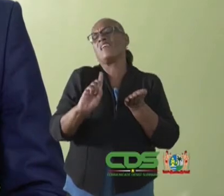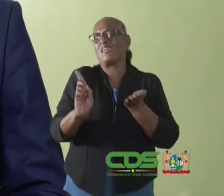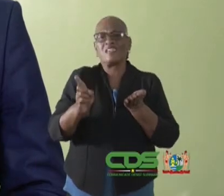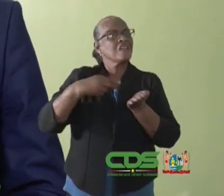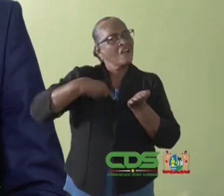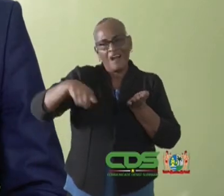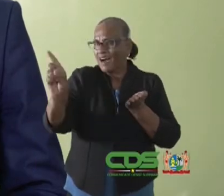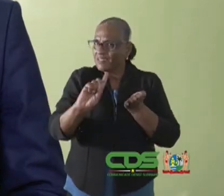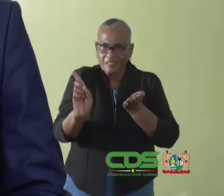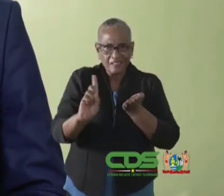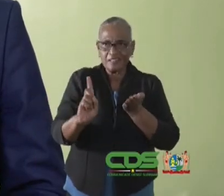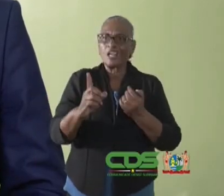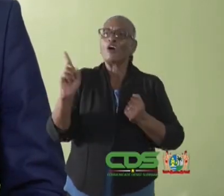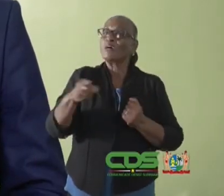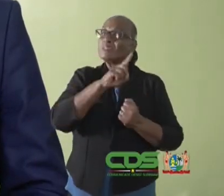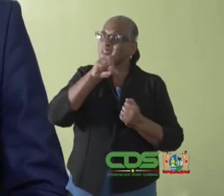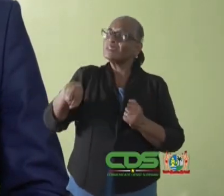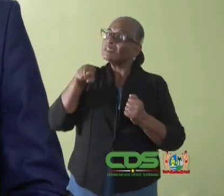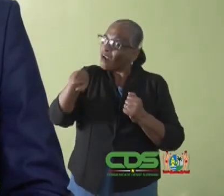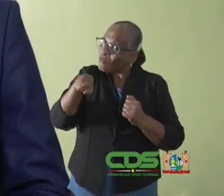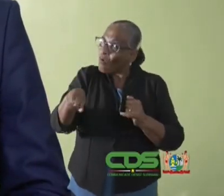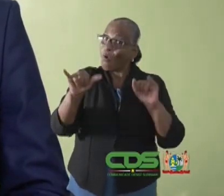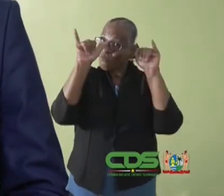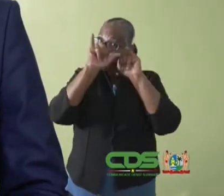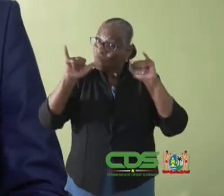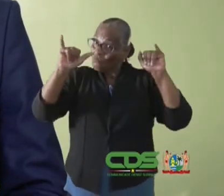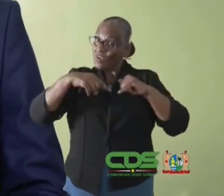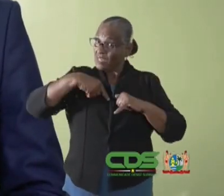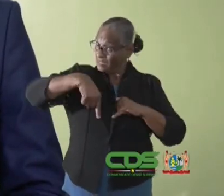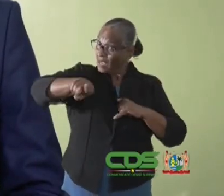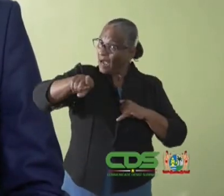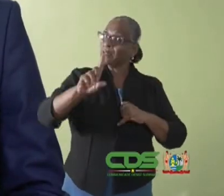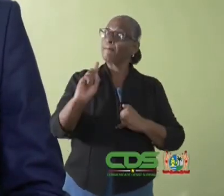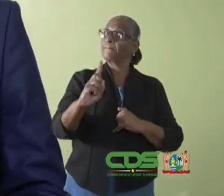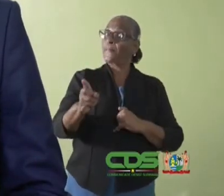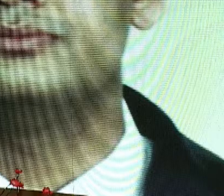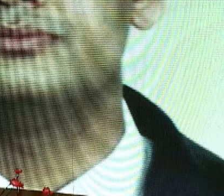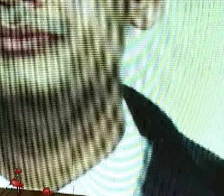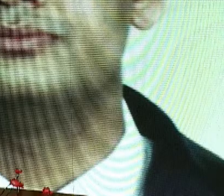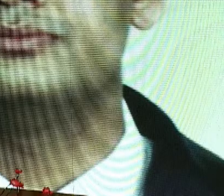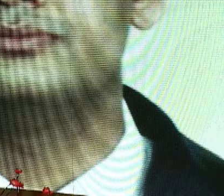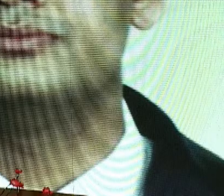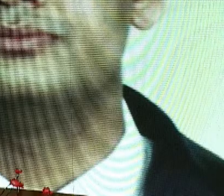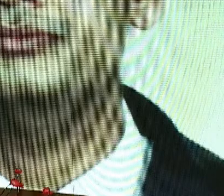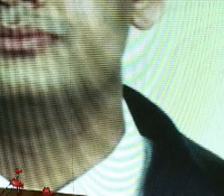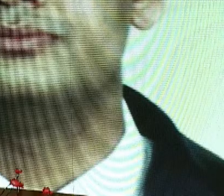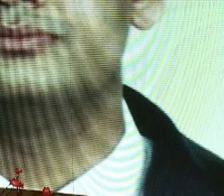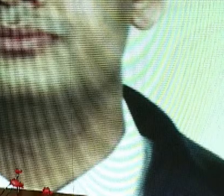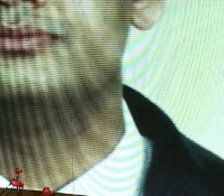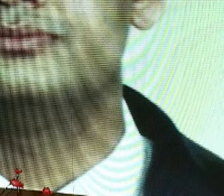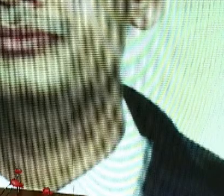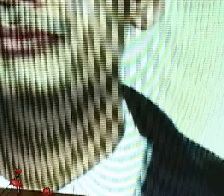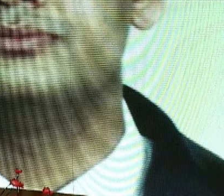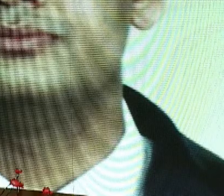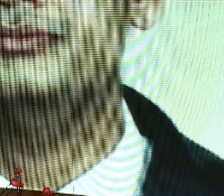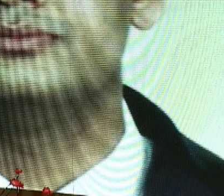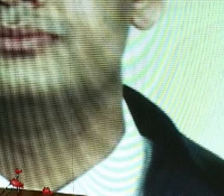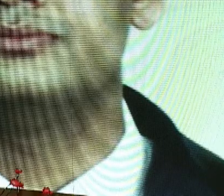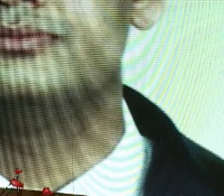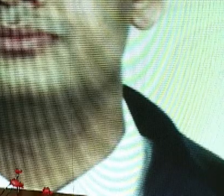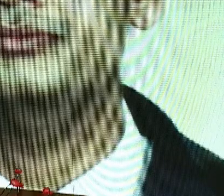feesthouders. Immers, er zullen ook sancties voor feestbezoekers gelden. Tot zover minister Ummar Ramadien